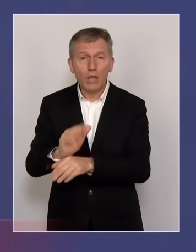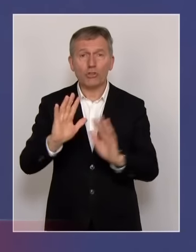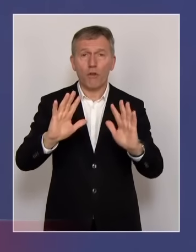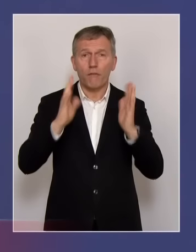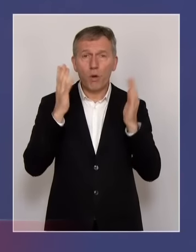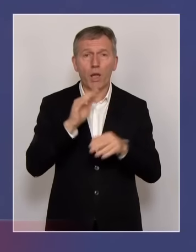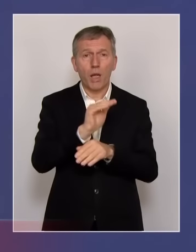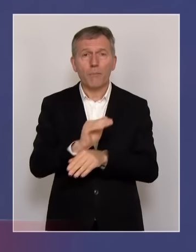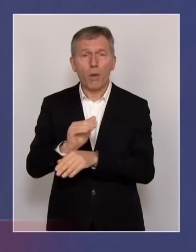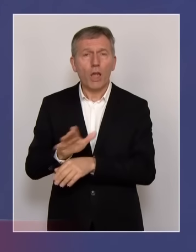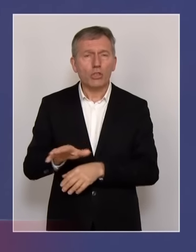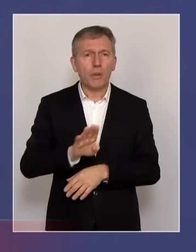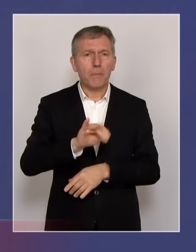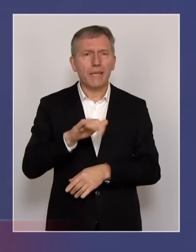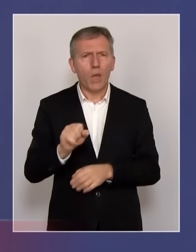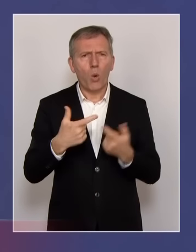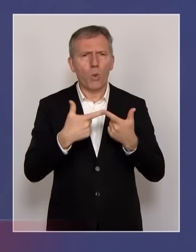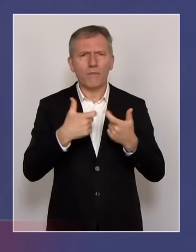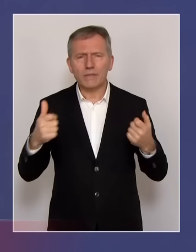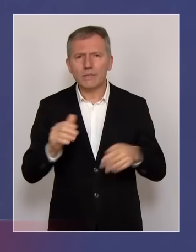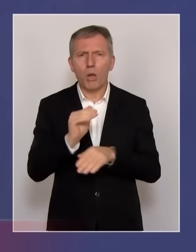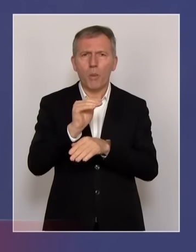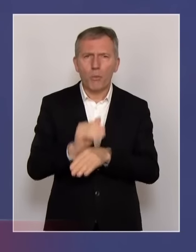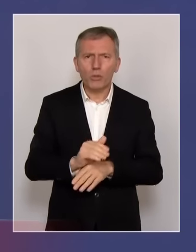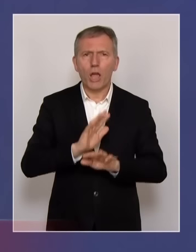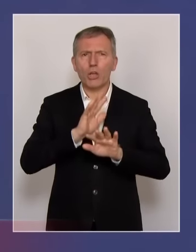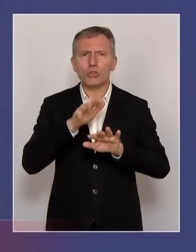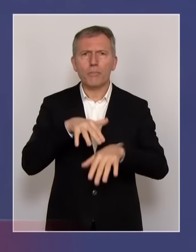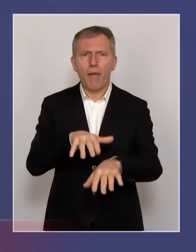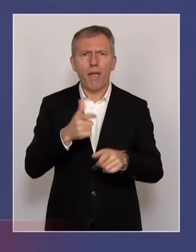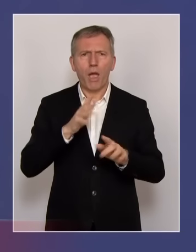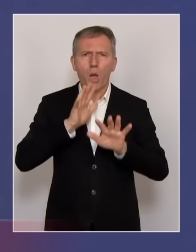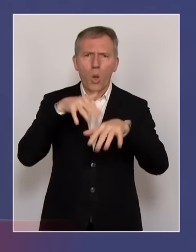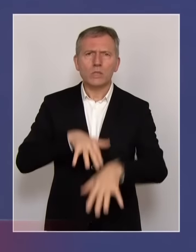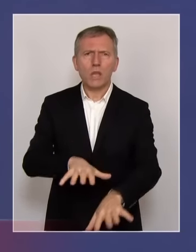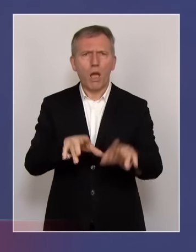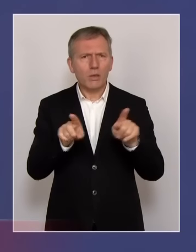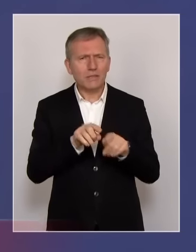protéger notre biodiversité protéger nos mers et nos océans c'est juste